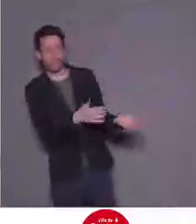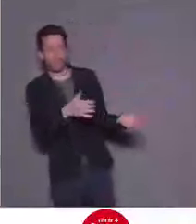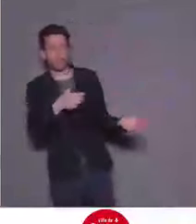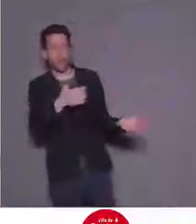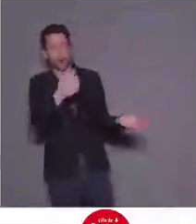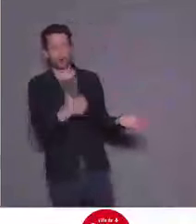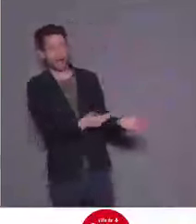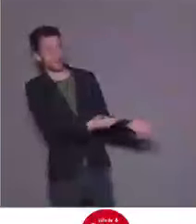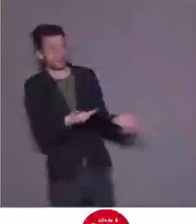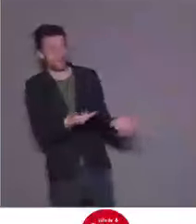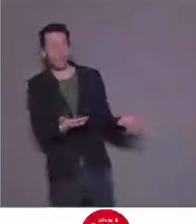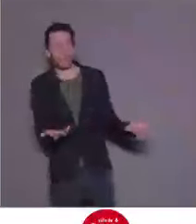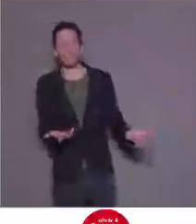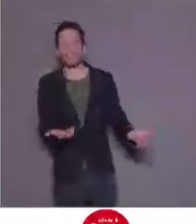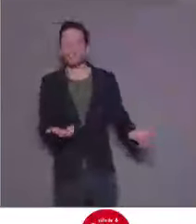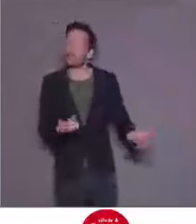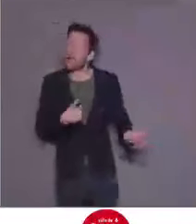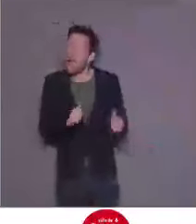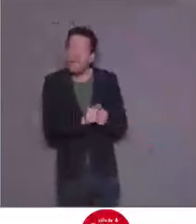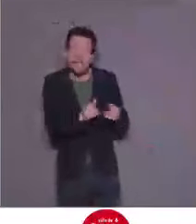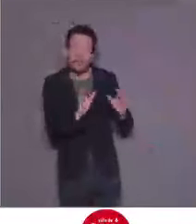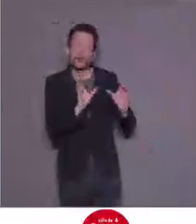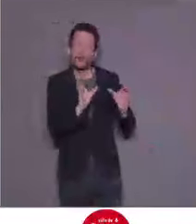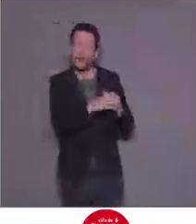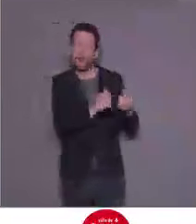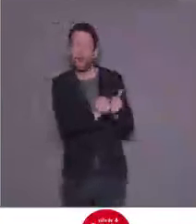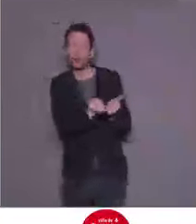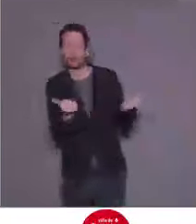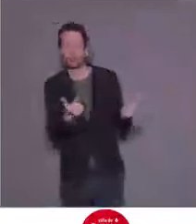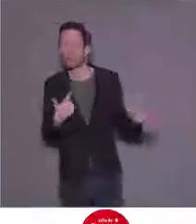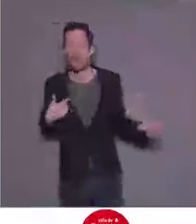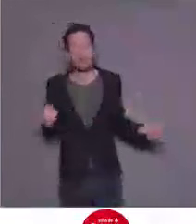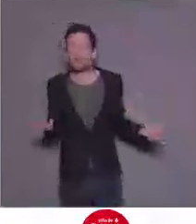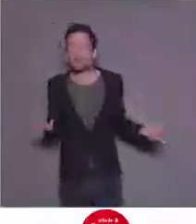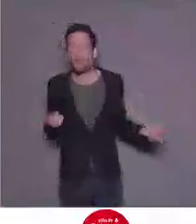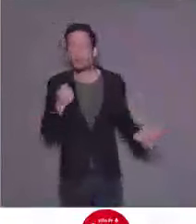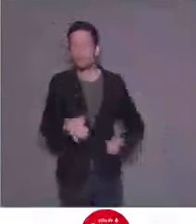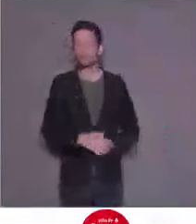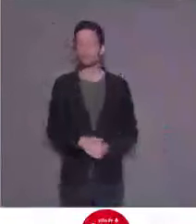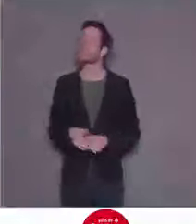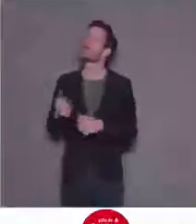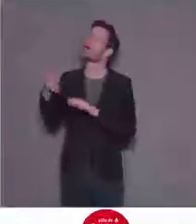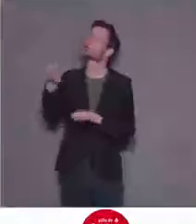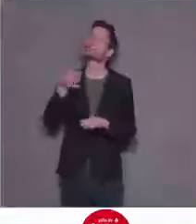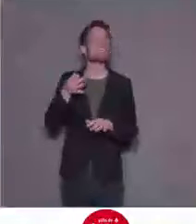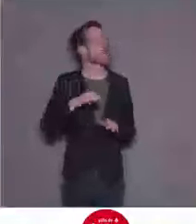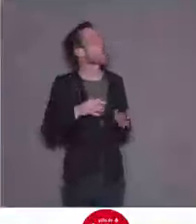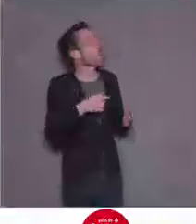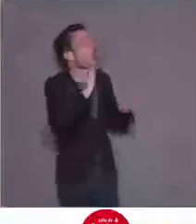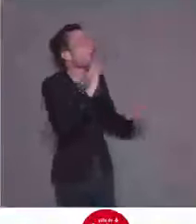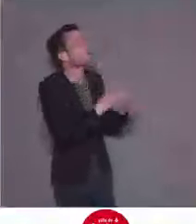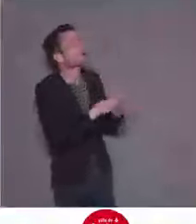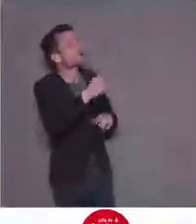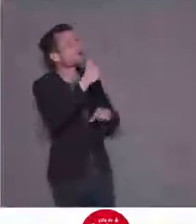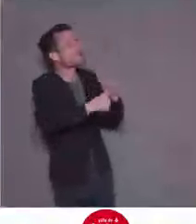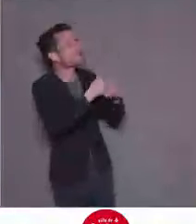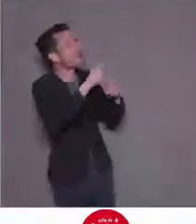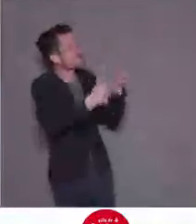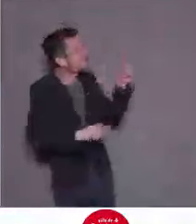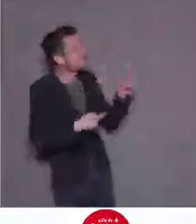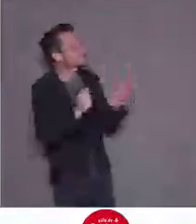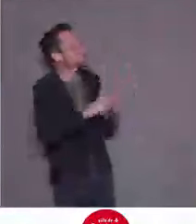face à l'opposition. Avant de me donner vous à 18 mois lorsque les contrats de nettoiement auraient été